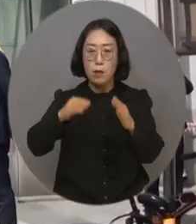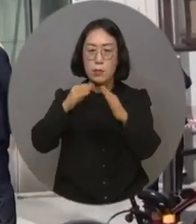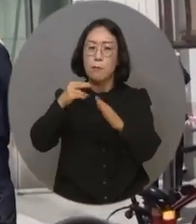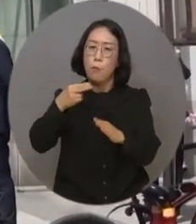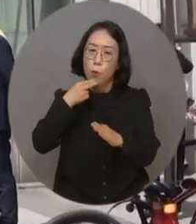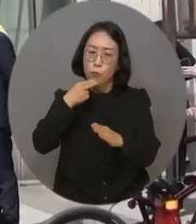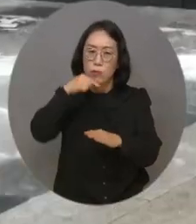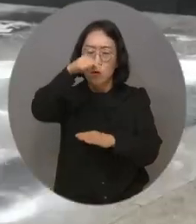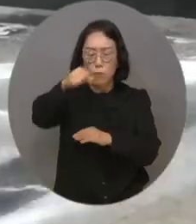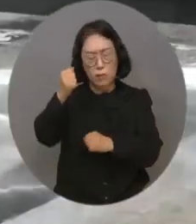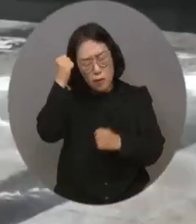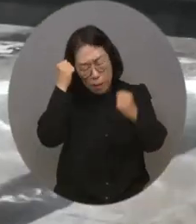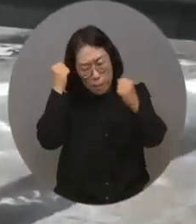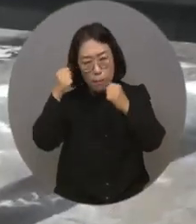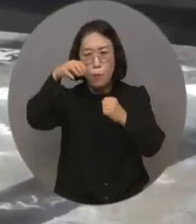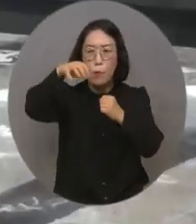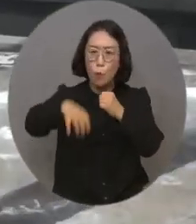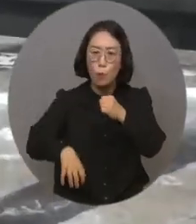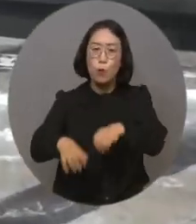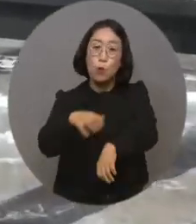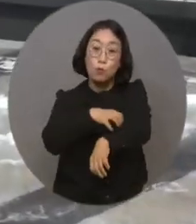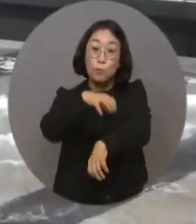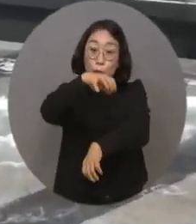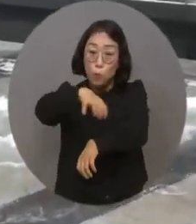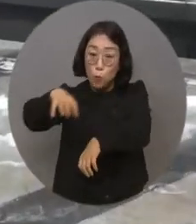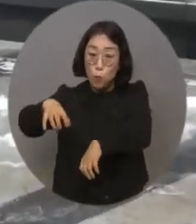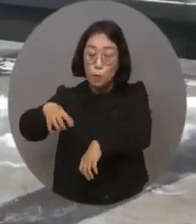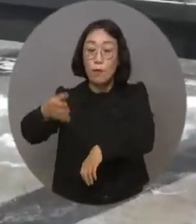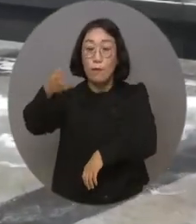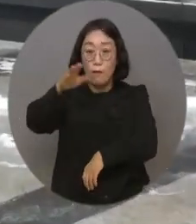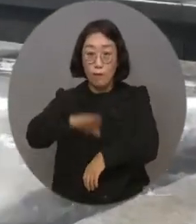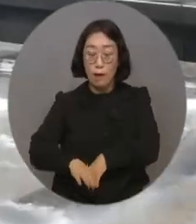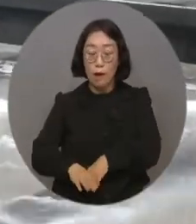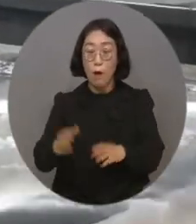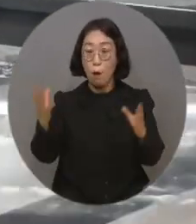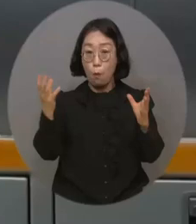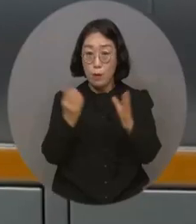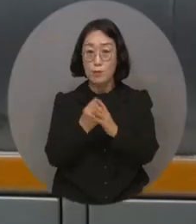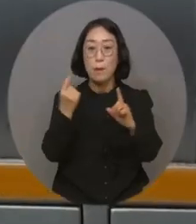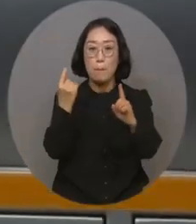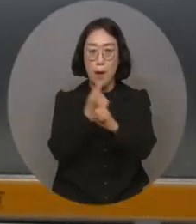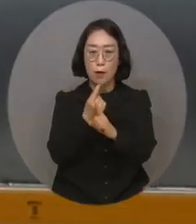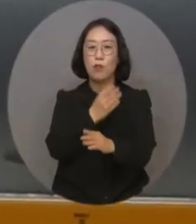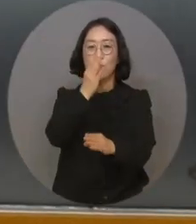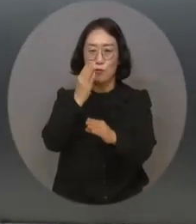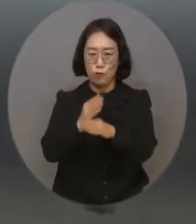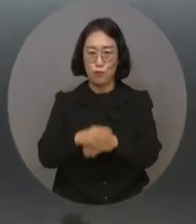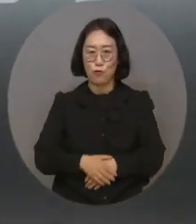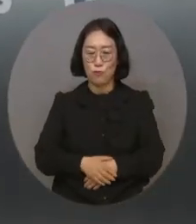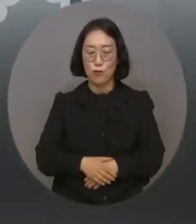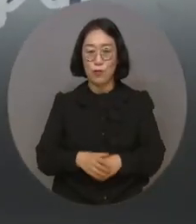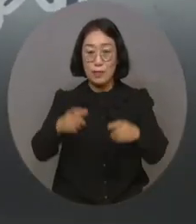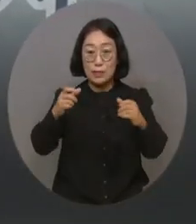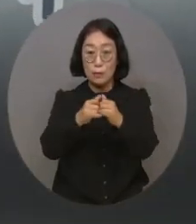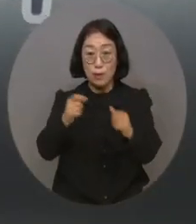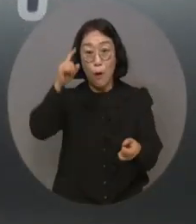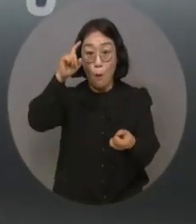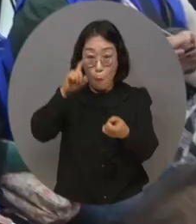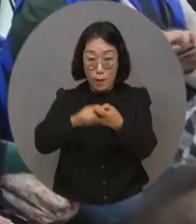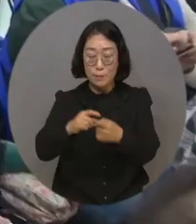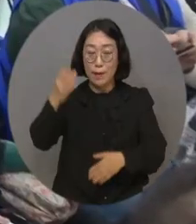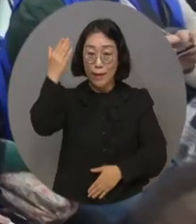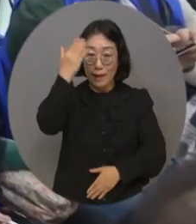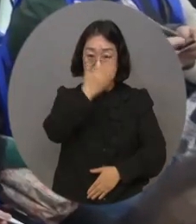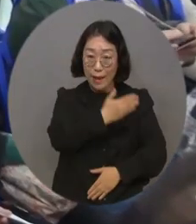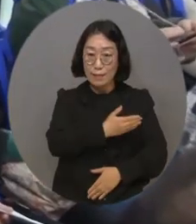지역으로 민원이 끊이지 않았던 의정부 역사 주변은 확실히 달라지고 있습니다. 의정부 시민들의 관심을 이끌어낸 클린